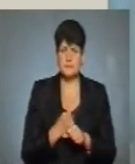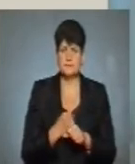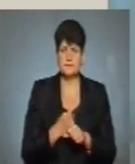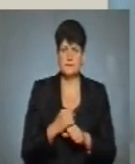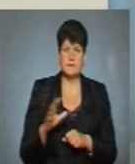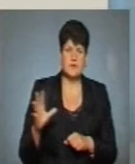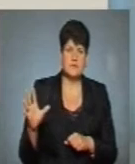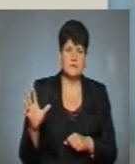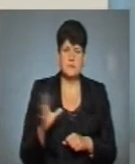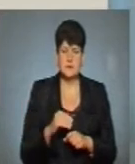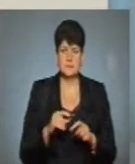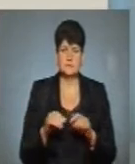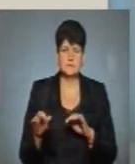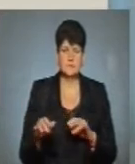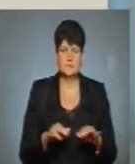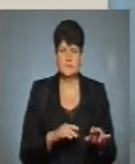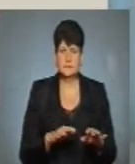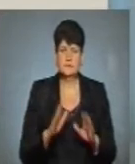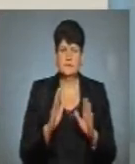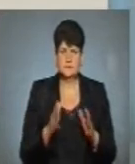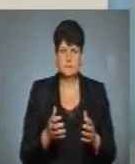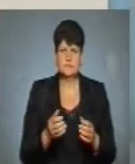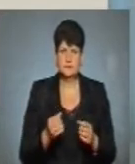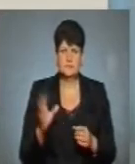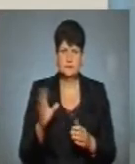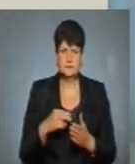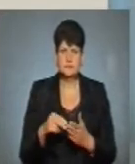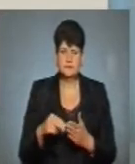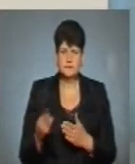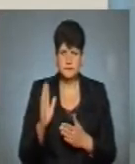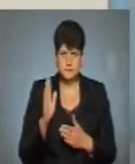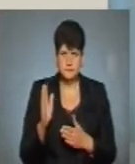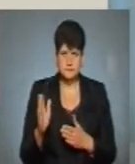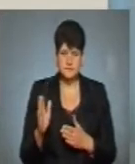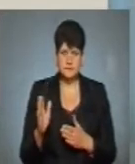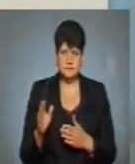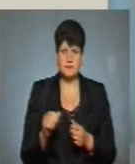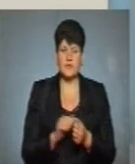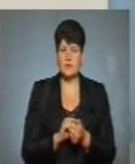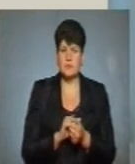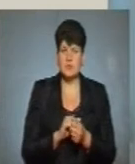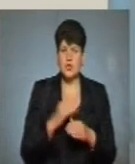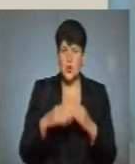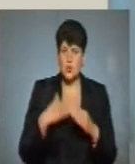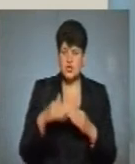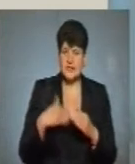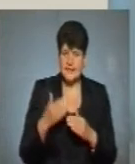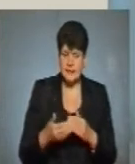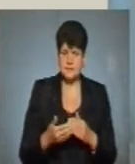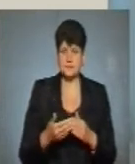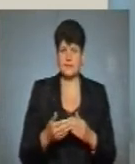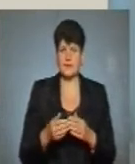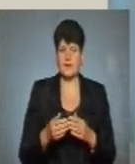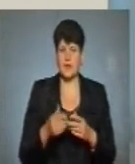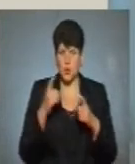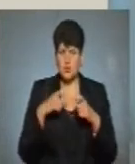всі заходи будуть прийняті, все закуплено, паперові рушники, миючі